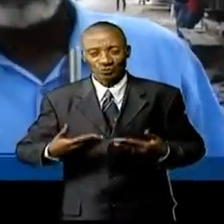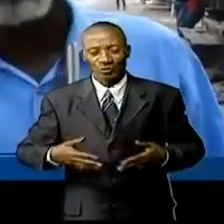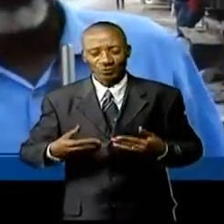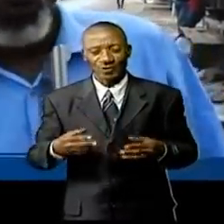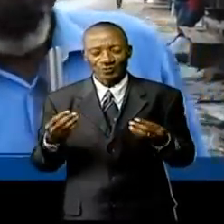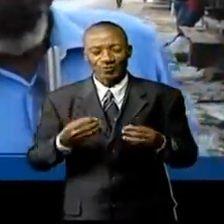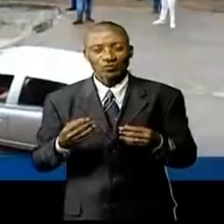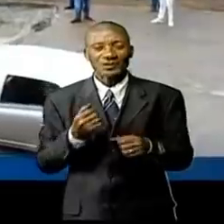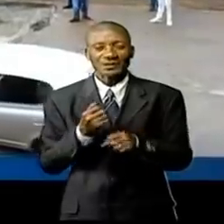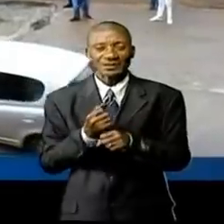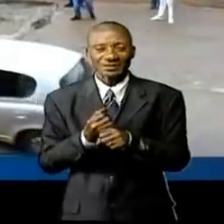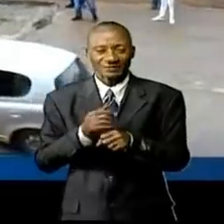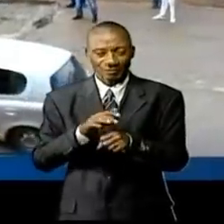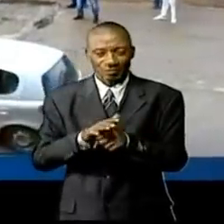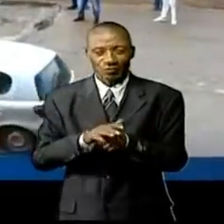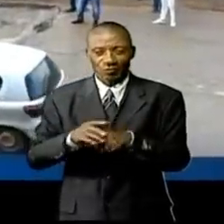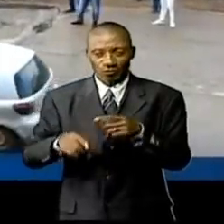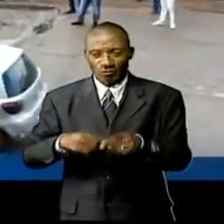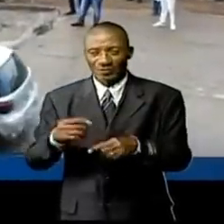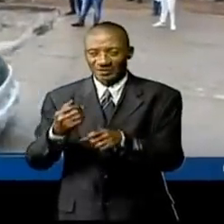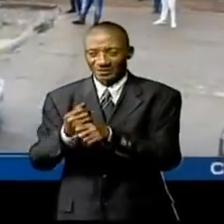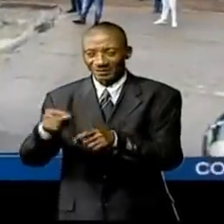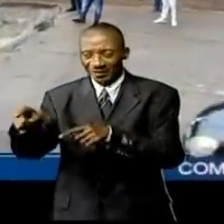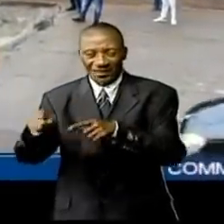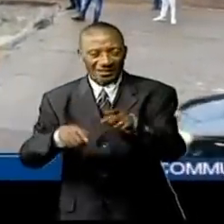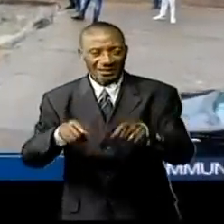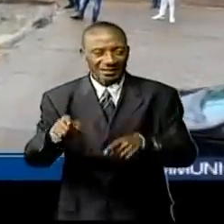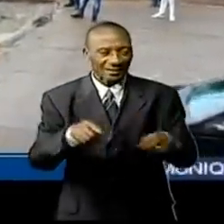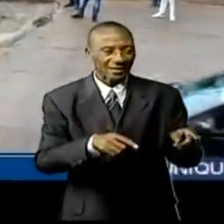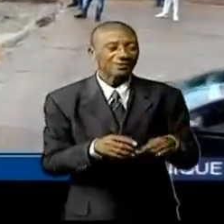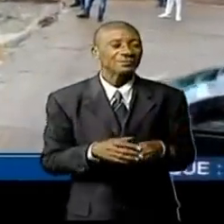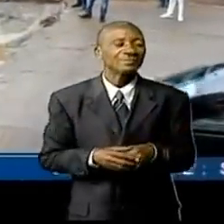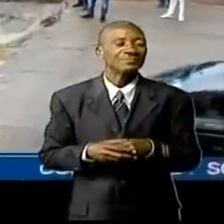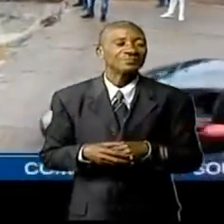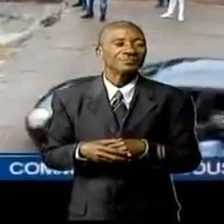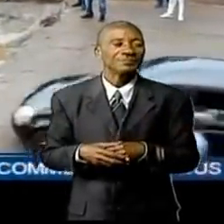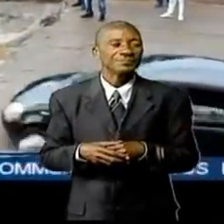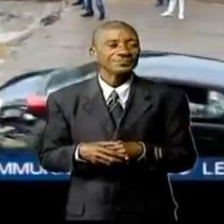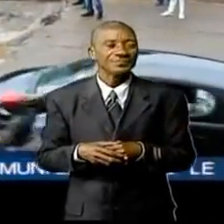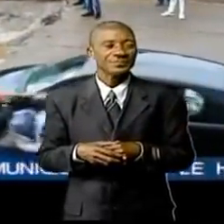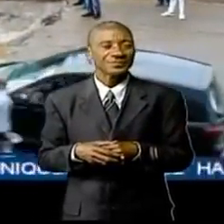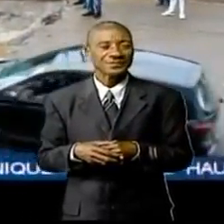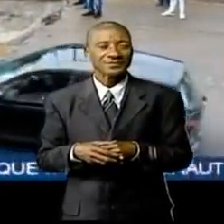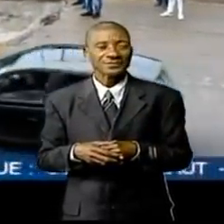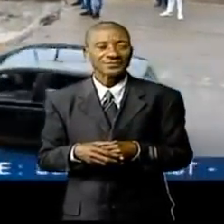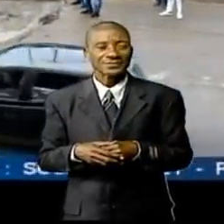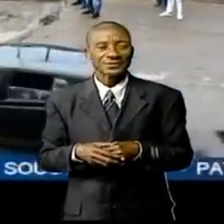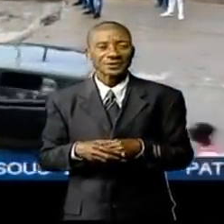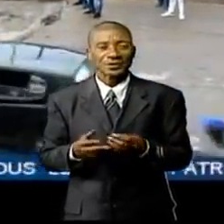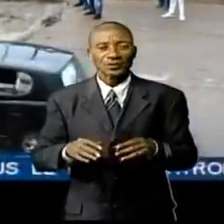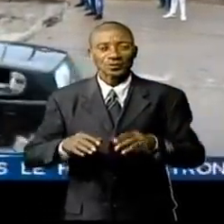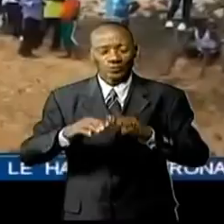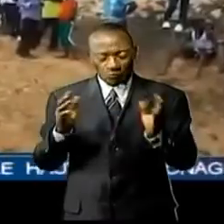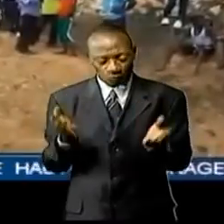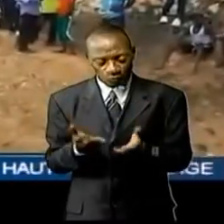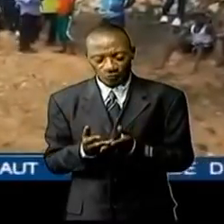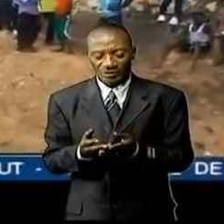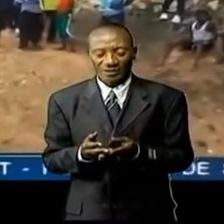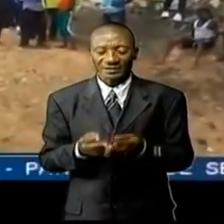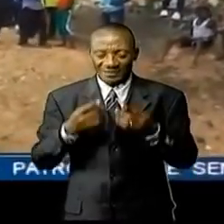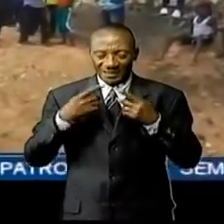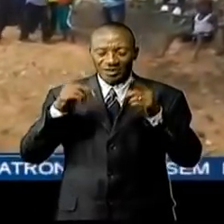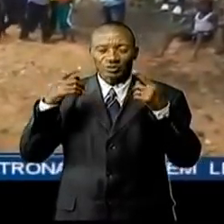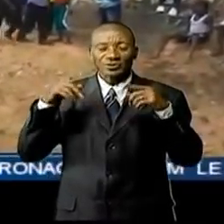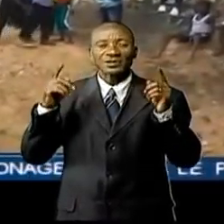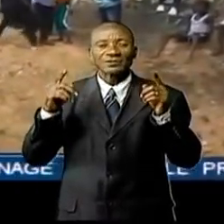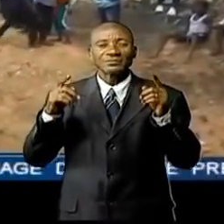travaux. Loin d'être atteint par le virus d'une autosatisfaction et le sentiment d'un succès entrepreneurial acquis, le maire de la